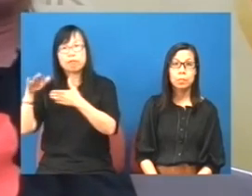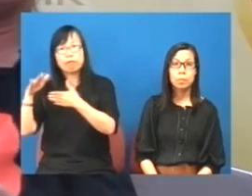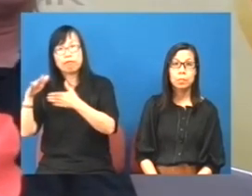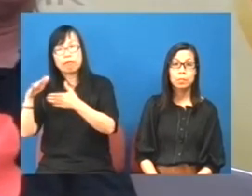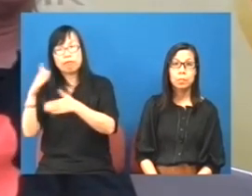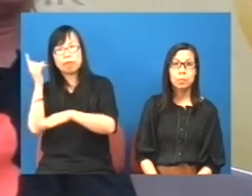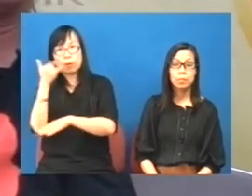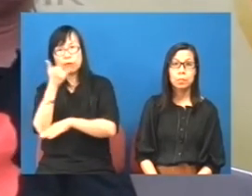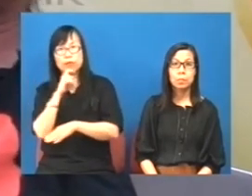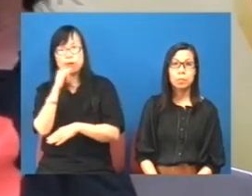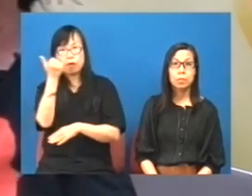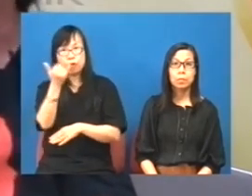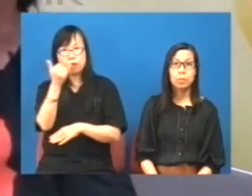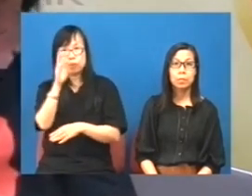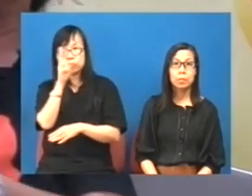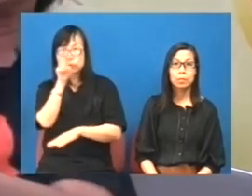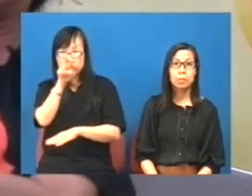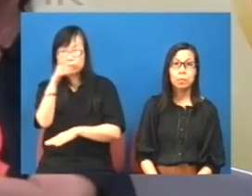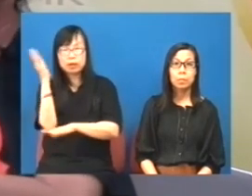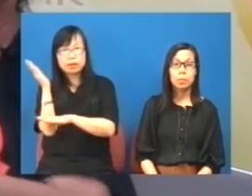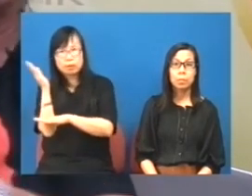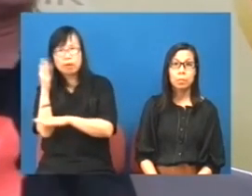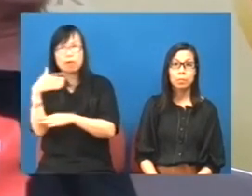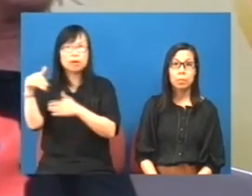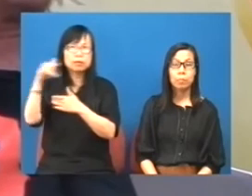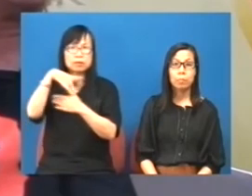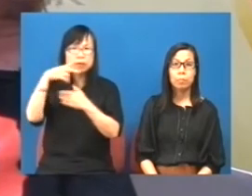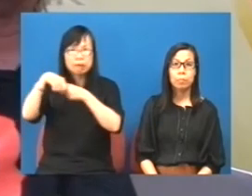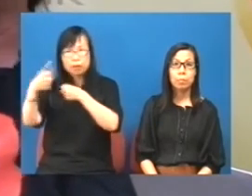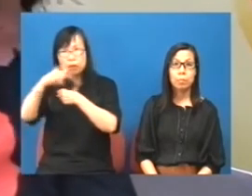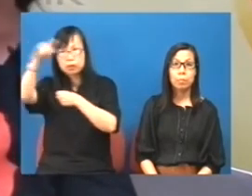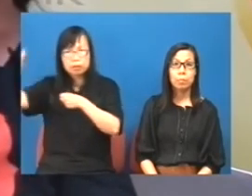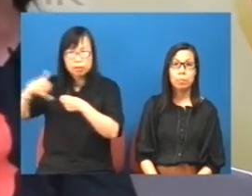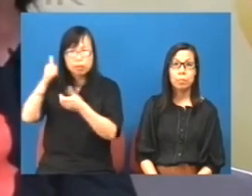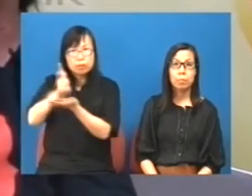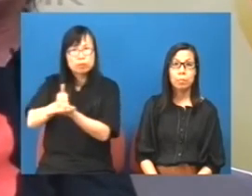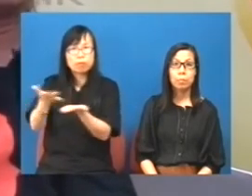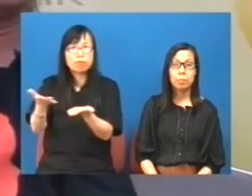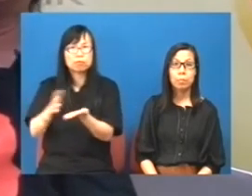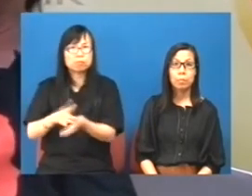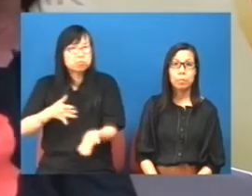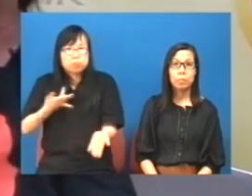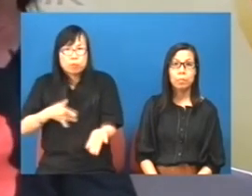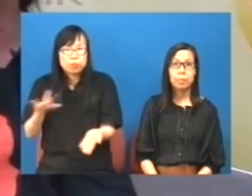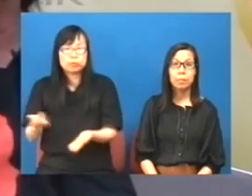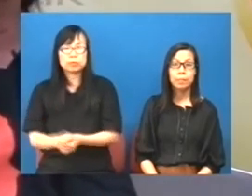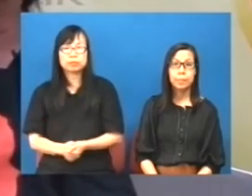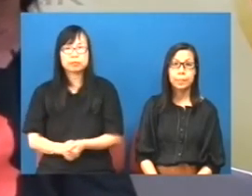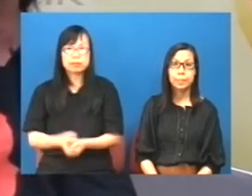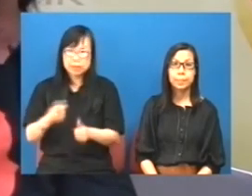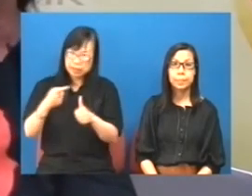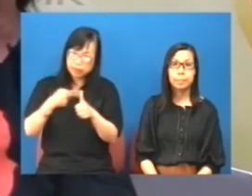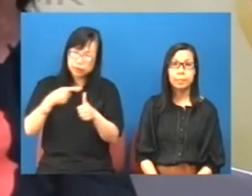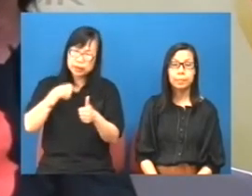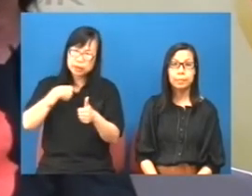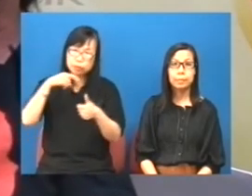他有六個漢台沒有畫位可能第二個漢台有人走過來坐這是沒有意思的我覺得第一個就是要檢討